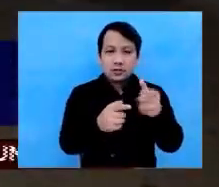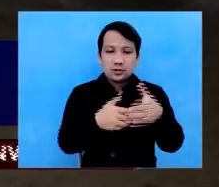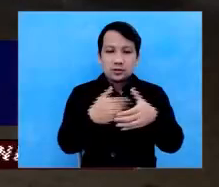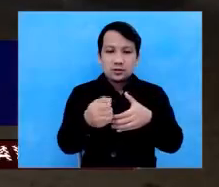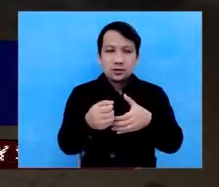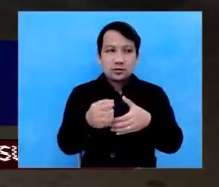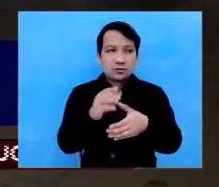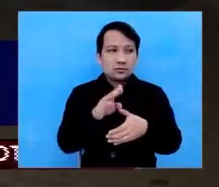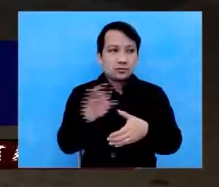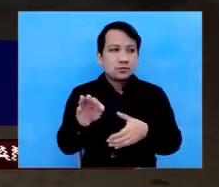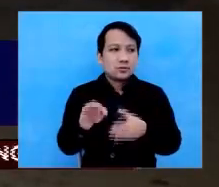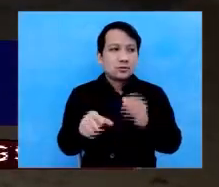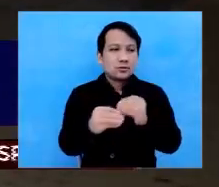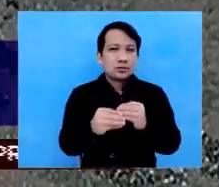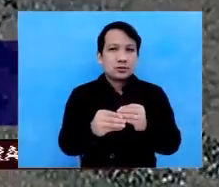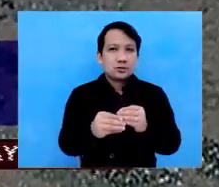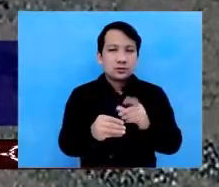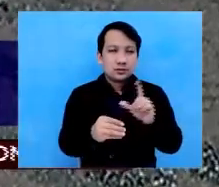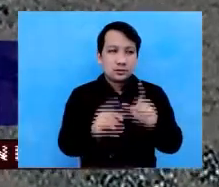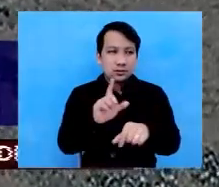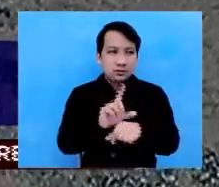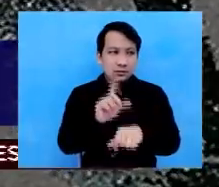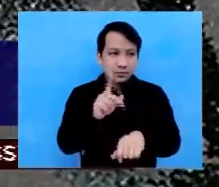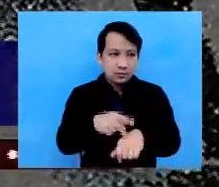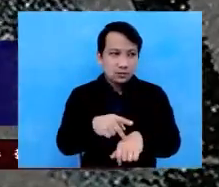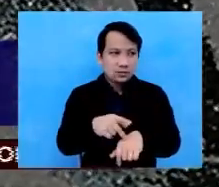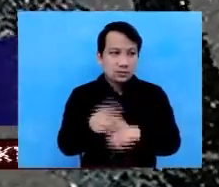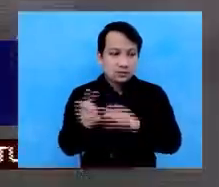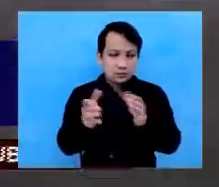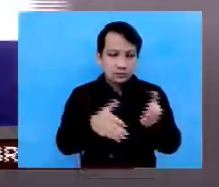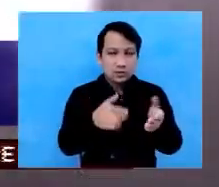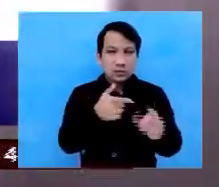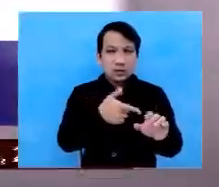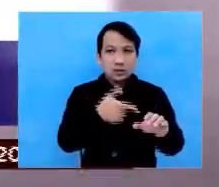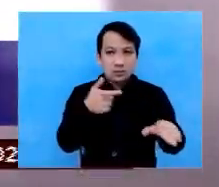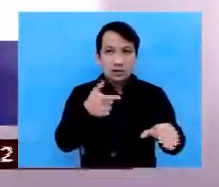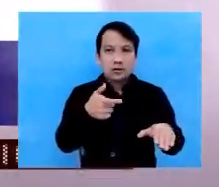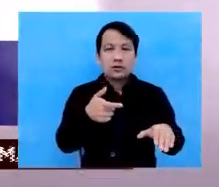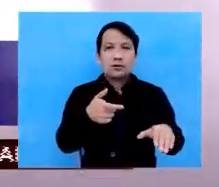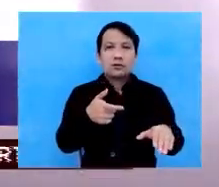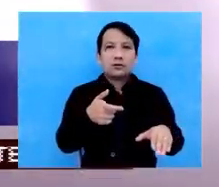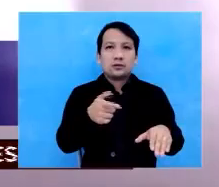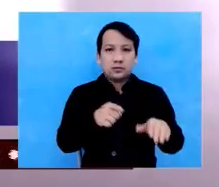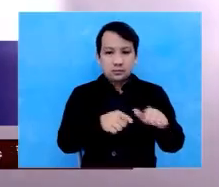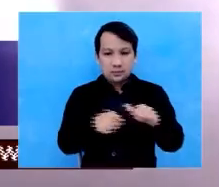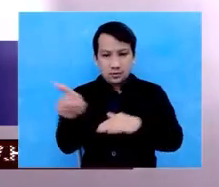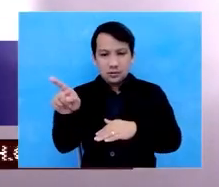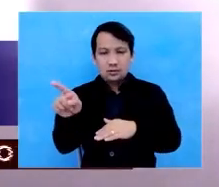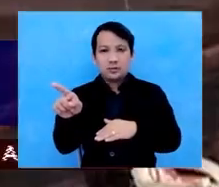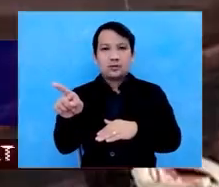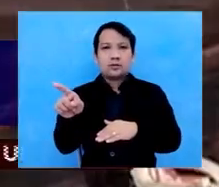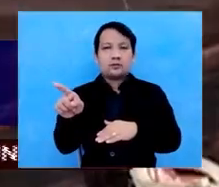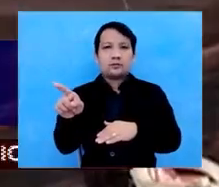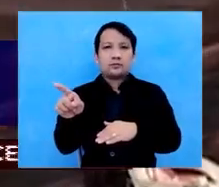Resort Village sa Las Piñas kagabi. Dead on the spot si Lapid habang nakatakas ang mga salarin.